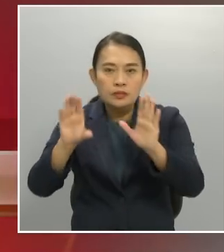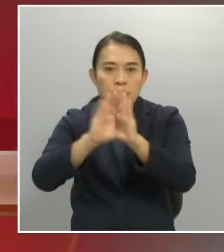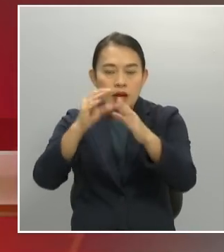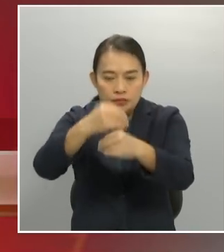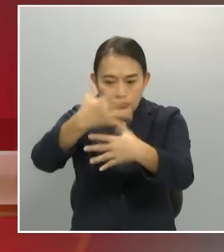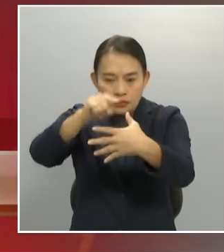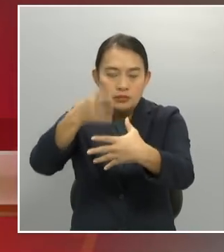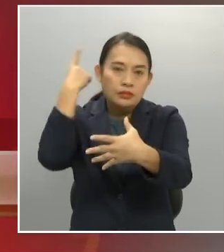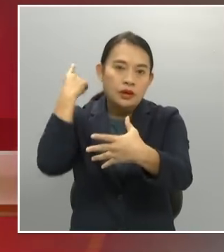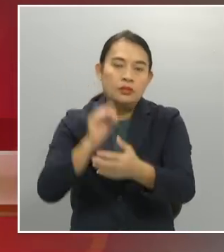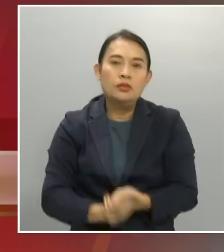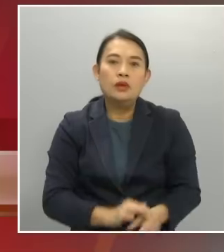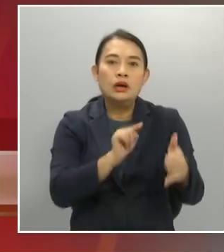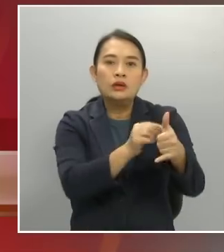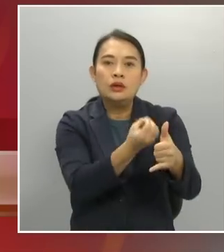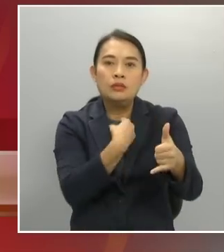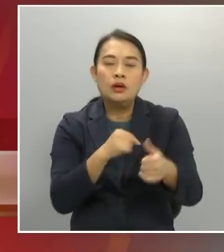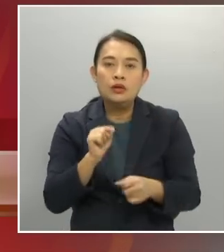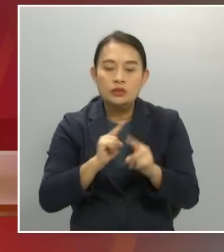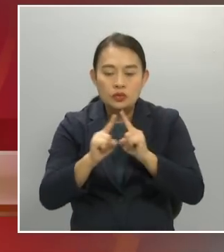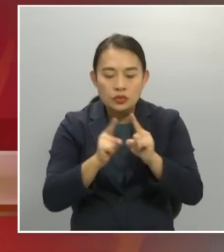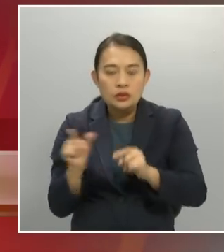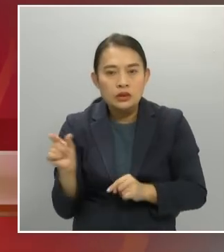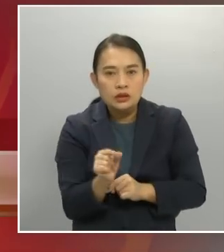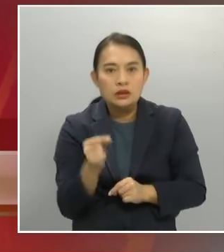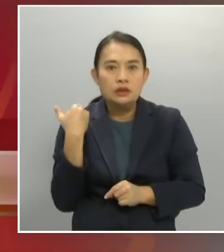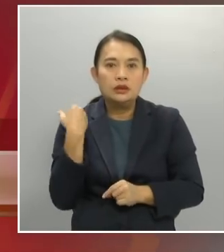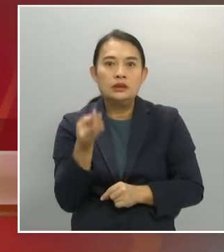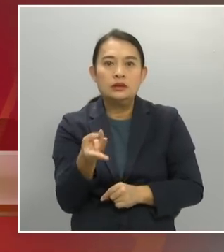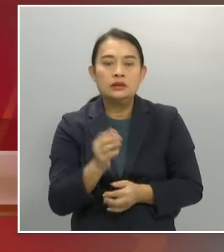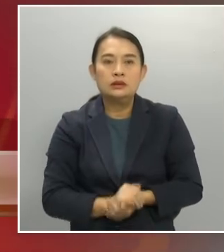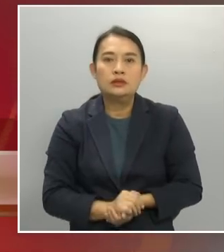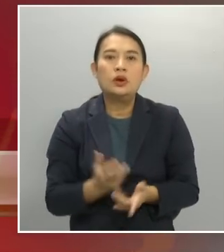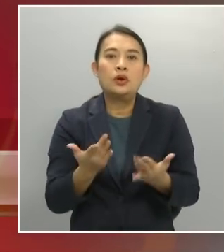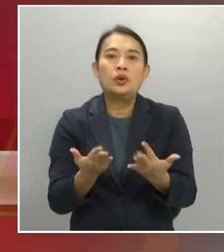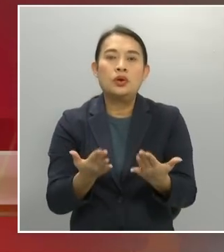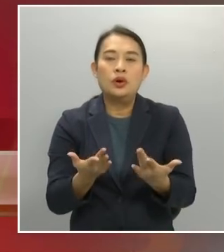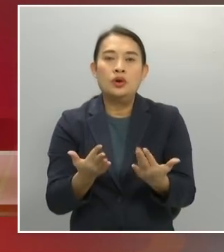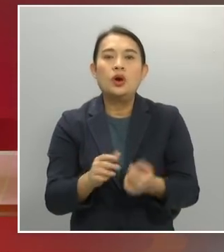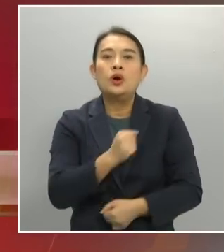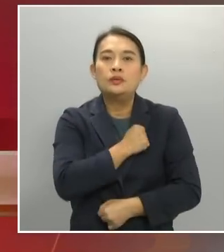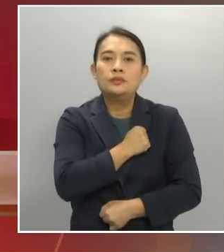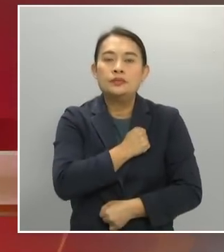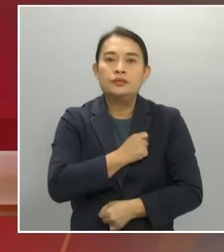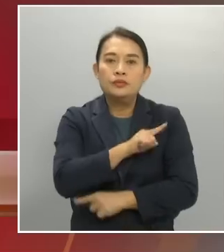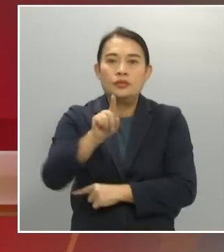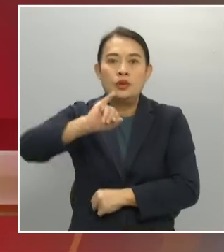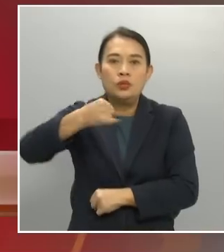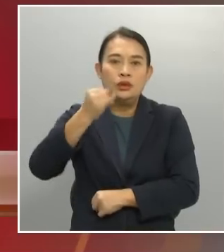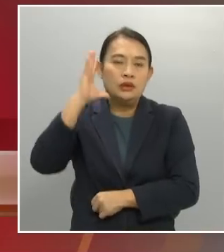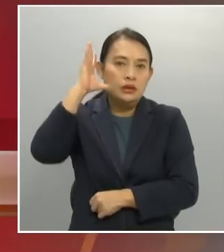เจ้าตัวบอกสั้นๆเหมือนกับที่บอกกับหลายสื่อขอให้อดใจรอไว้ก่อนวันจันทร์คือพรุ่งนี้